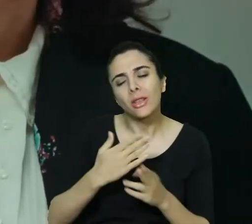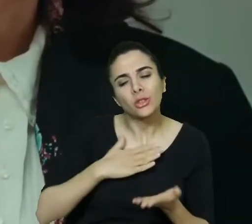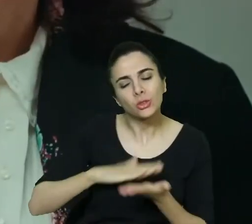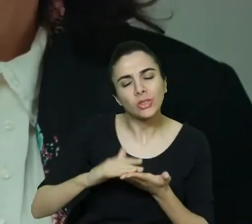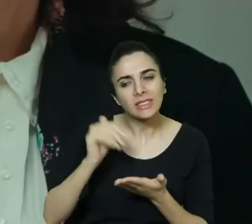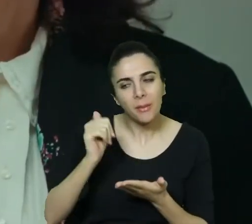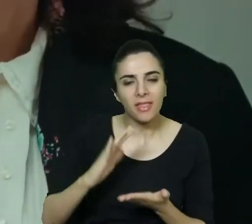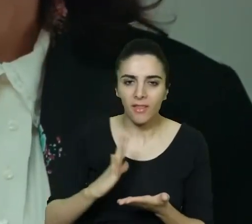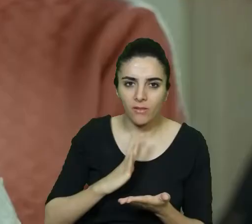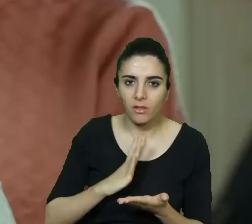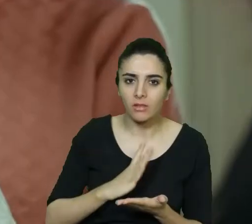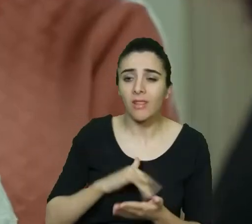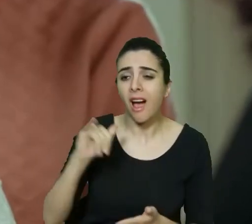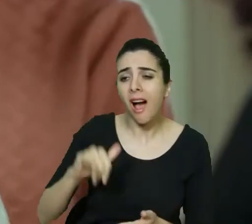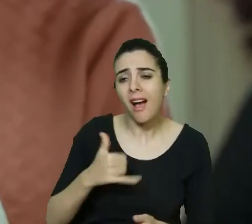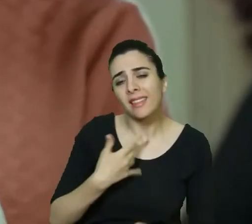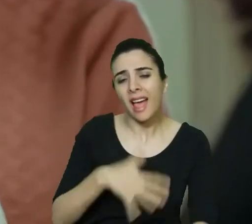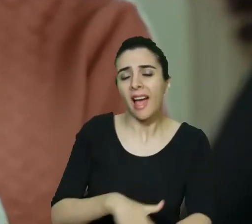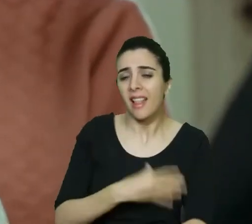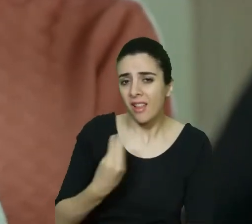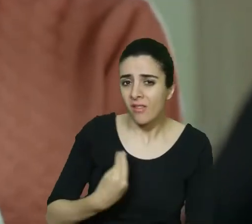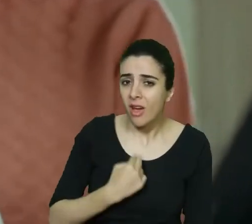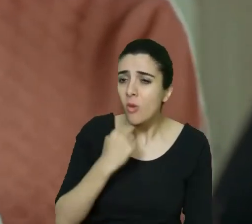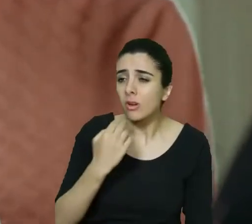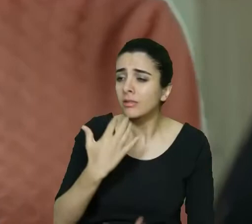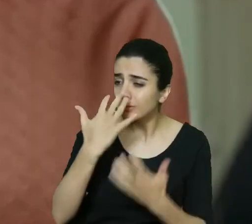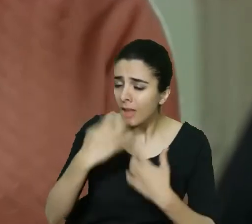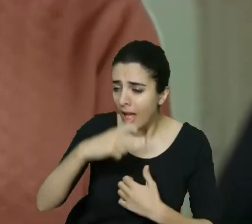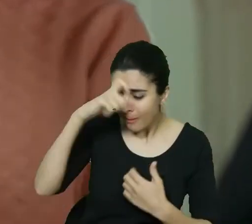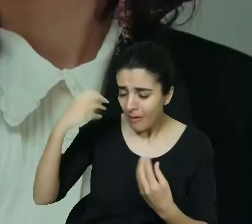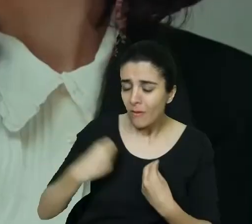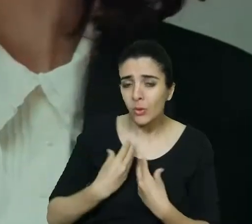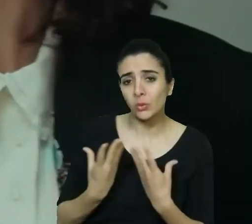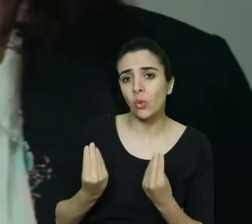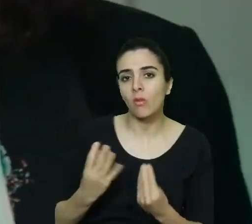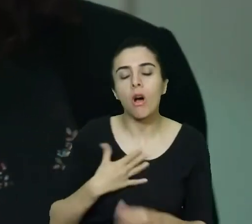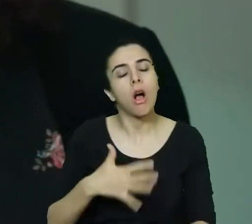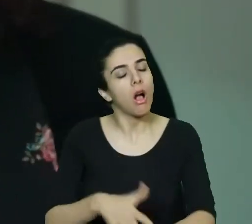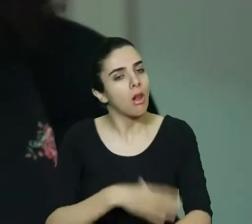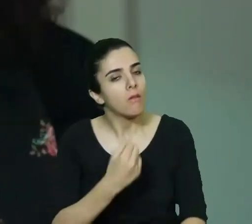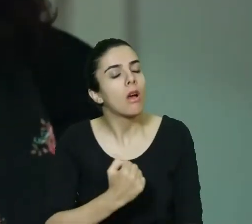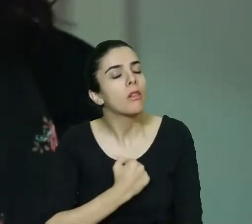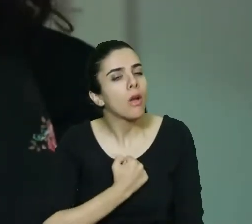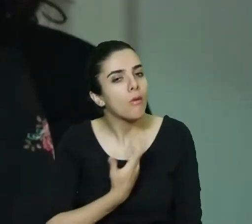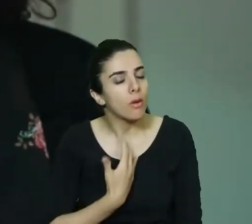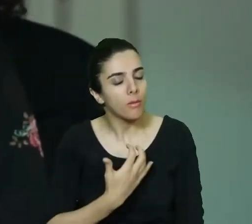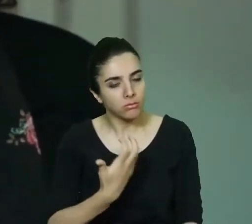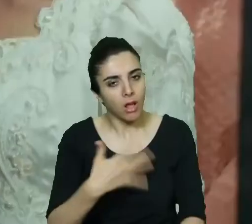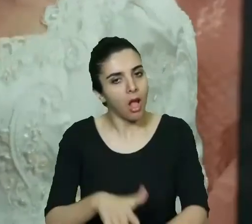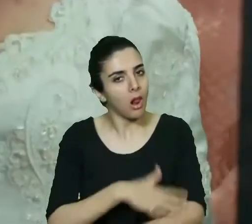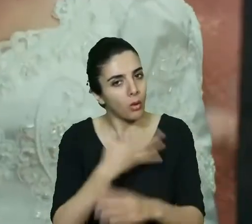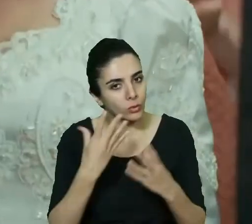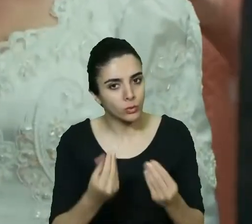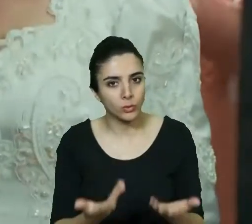yaraları. Hakkını helal et Hayriye ablam. Çok emeğin var bu mutlu günümde. Helal olsun yavrum benim, helal olsun.